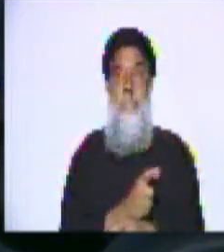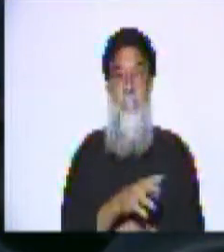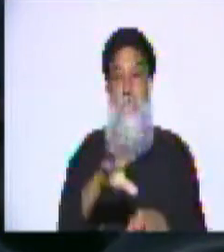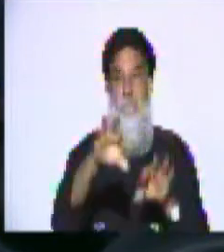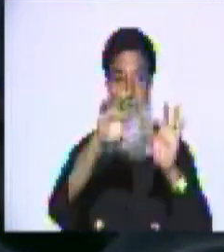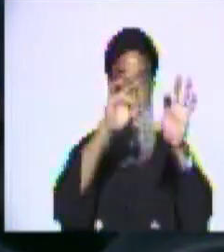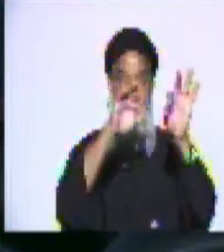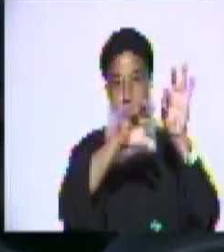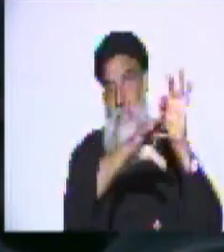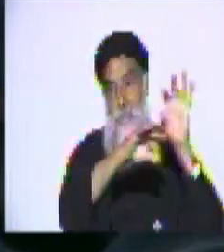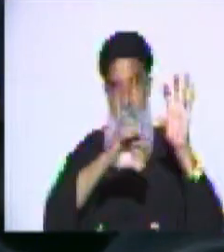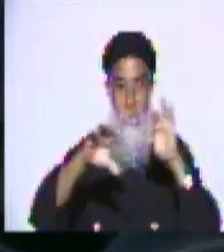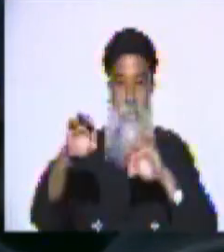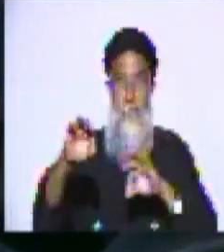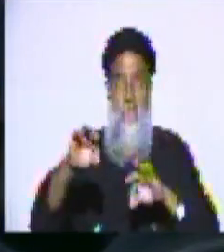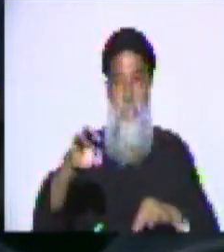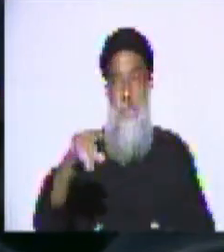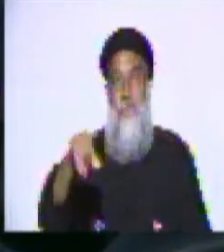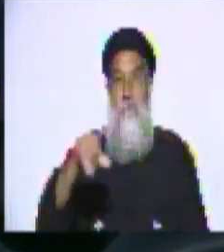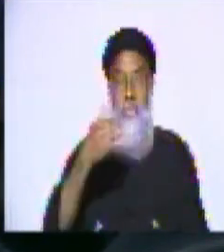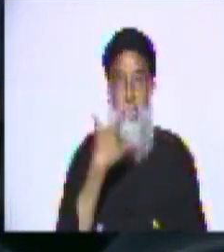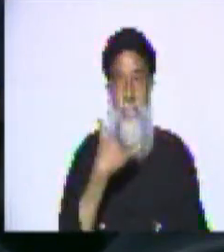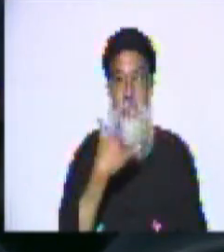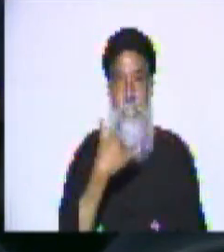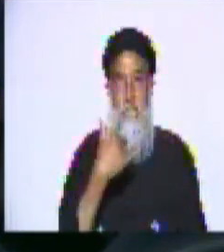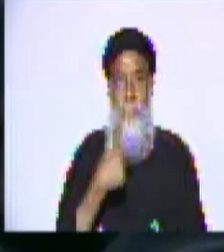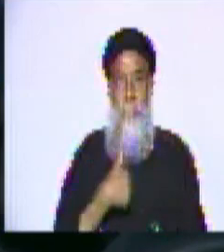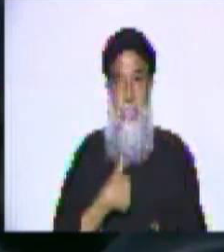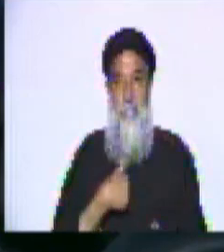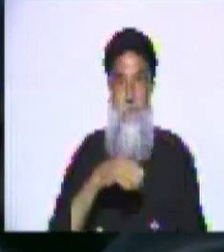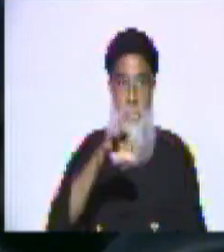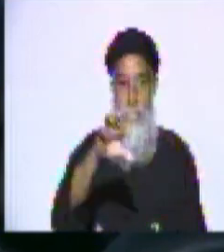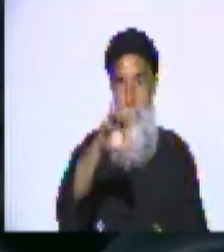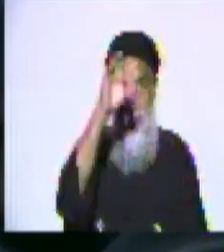اختارهم بنفسه، فيقول ليس أنتم اخترتموني بل أنا